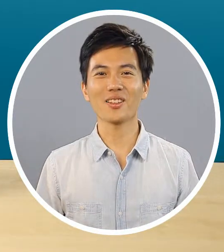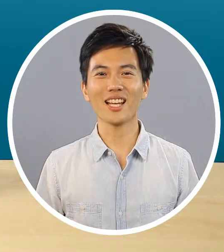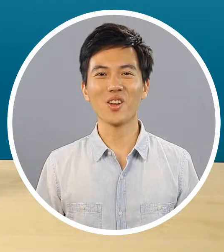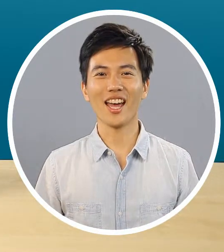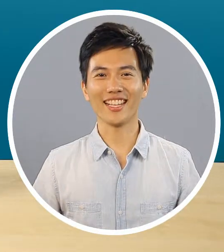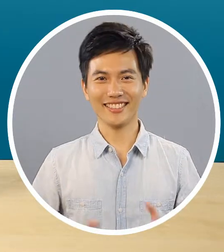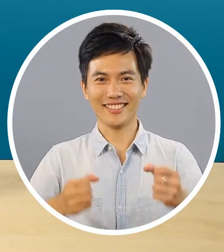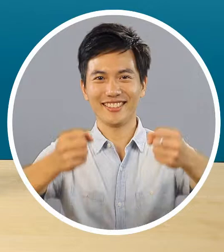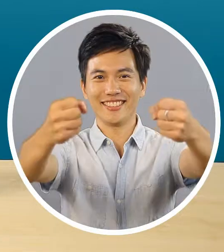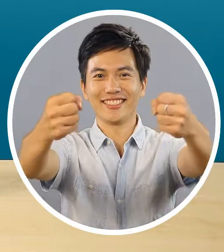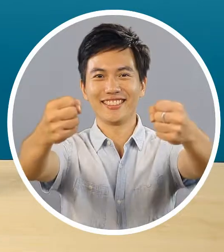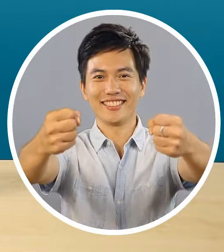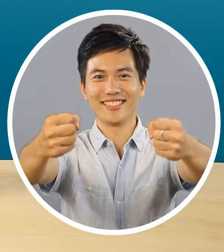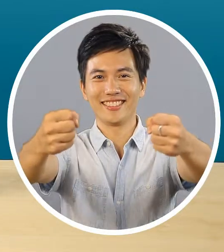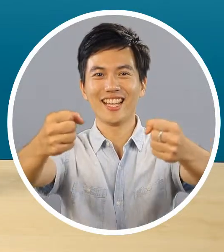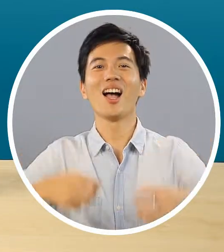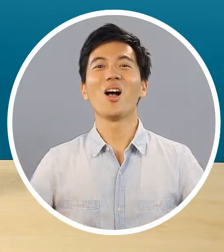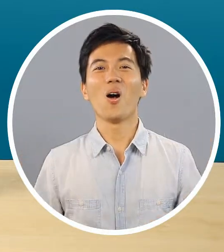三粒薄烧蛋卷、